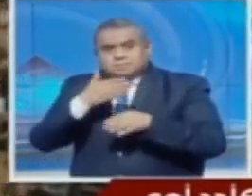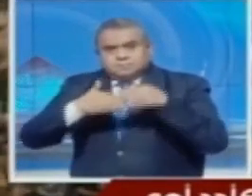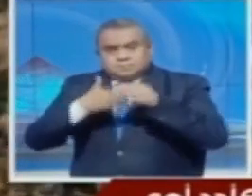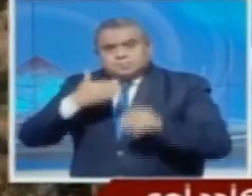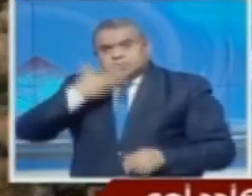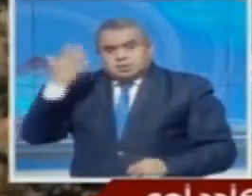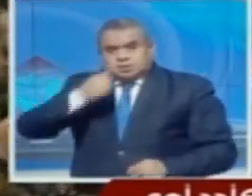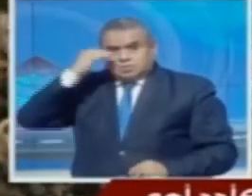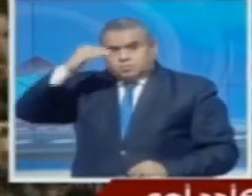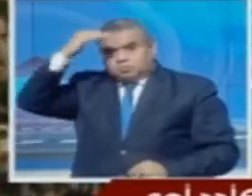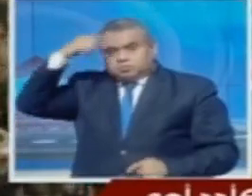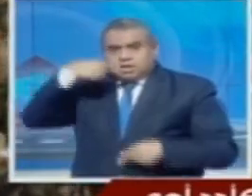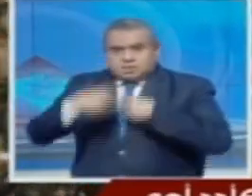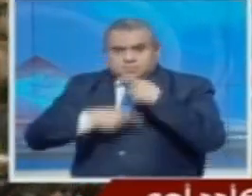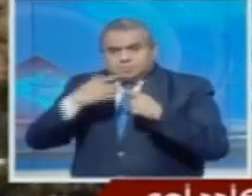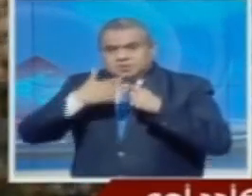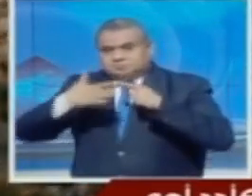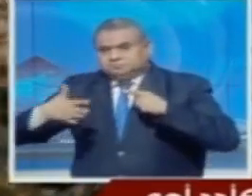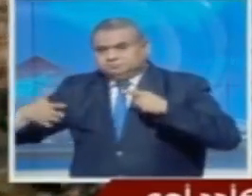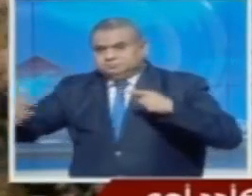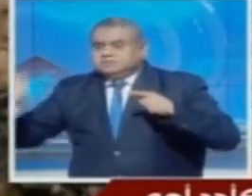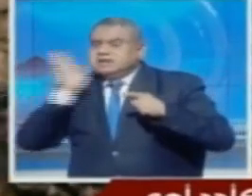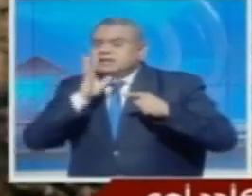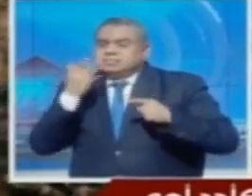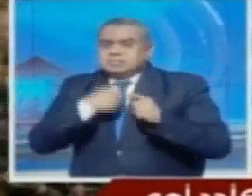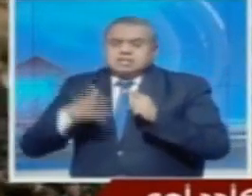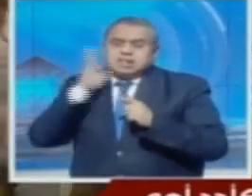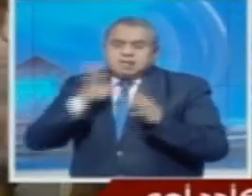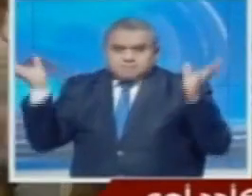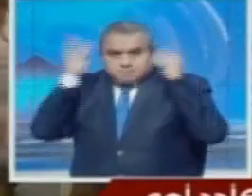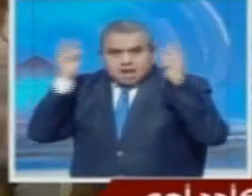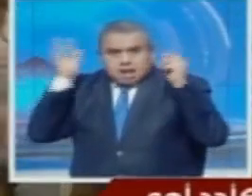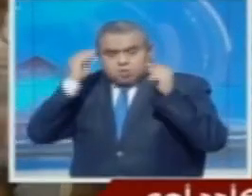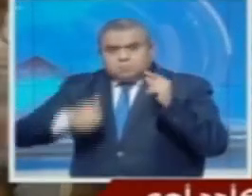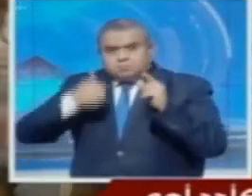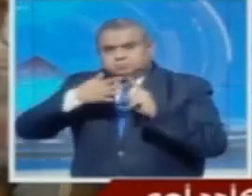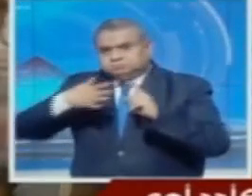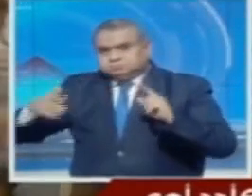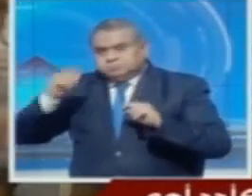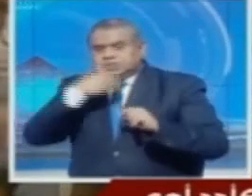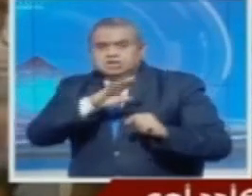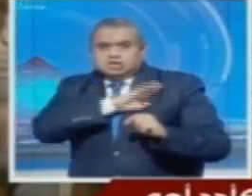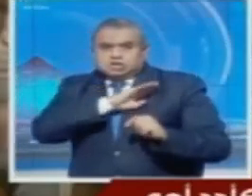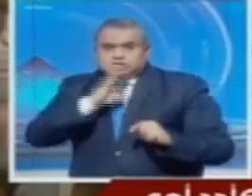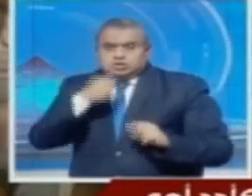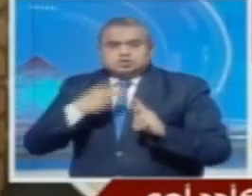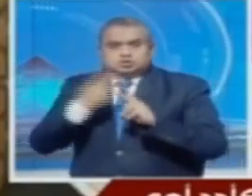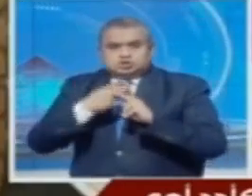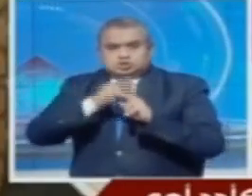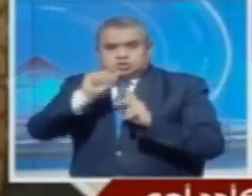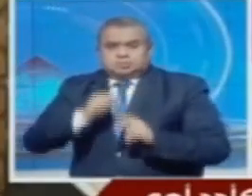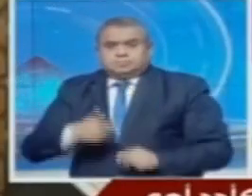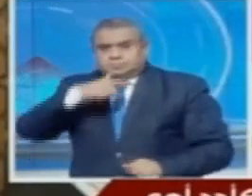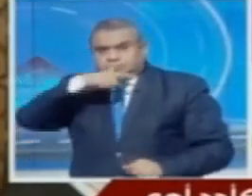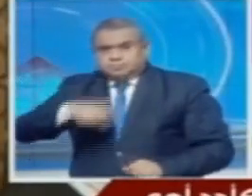أجيال متعاقبة مسلحين بالعلم والمعرفة والوعي في مختلف المجالات العسكرية والمدنية.